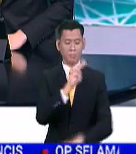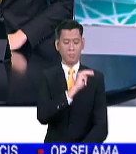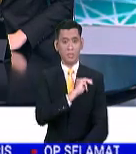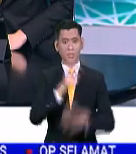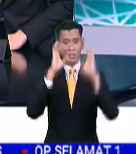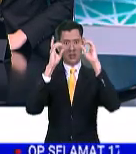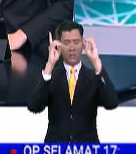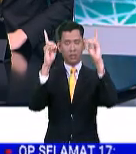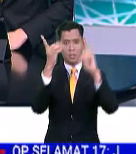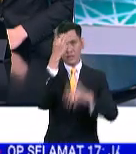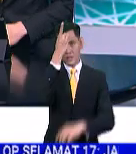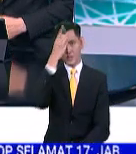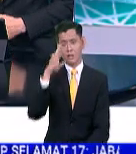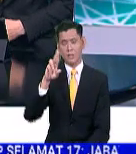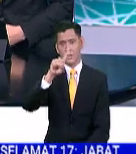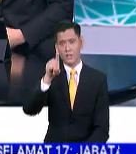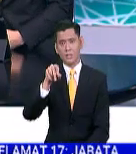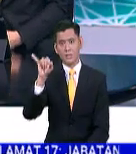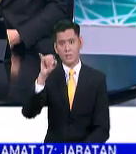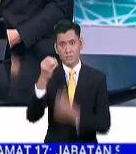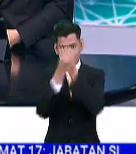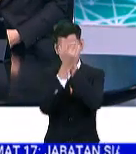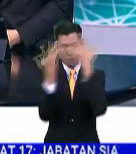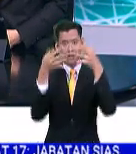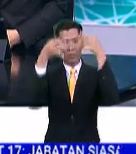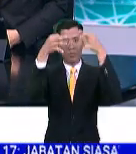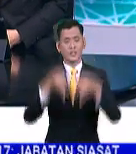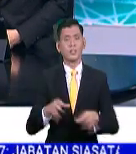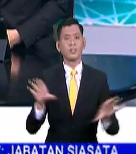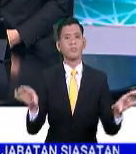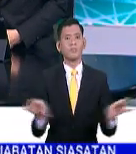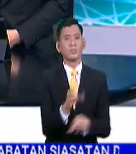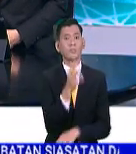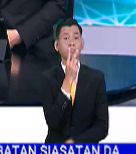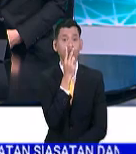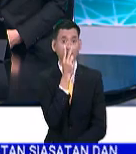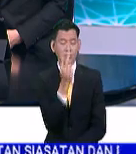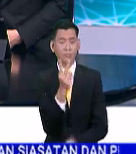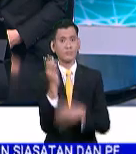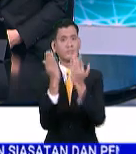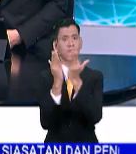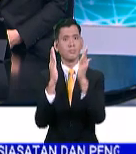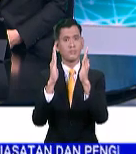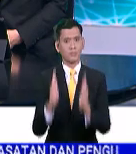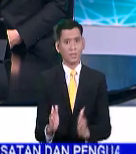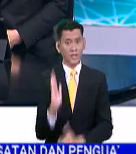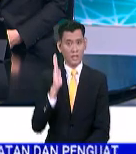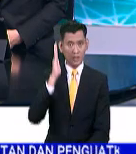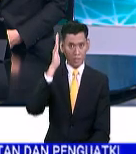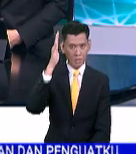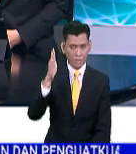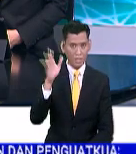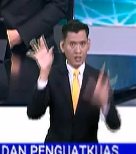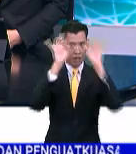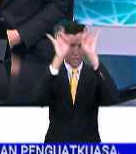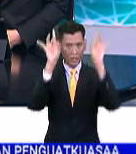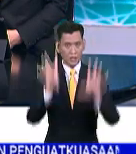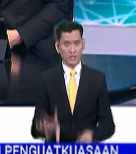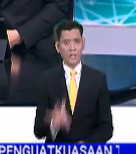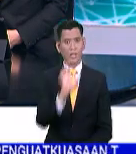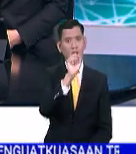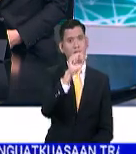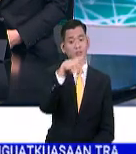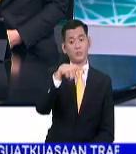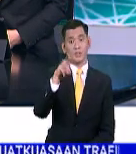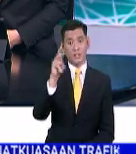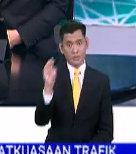Pendidikan Dato' Dr. Razzy Jidin berkata keputusan itu dibuat bagi memastikan pelajar yang bakal menduduki peperiksaan sijil